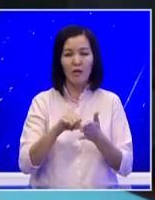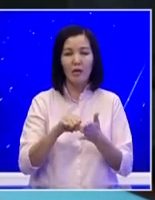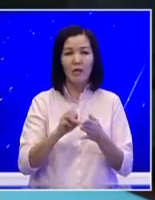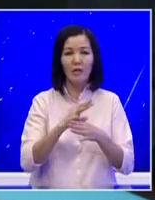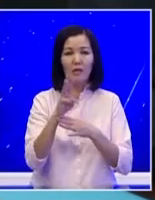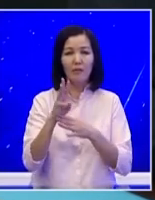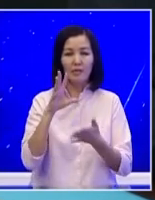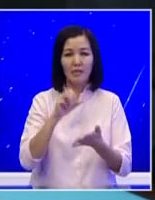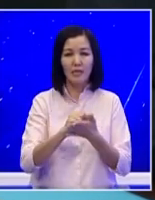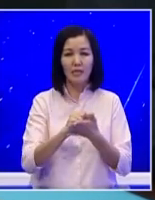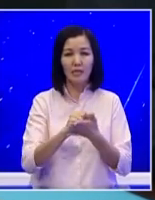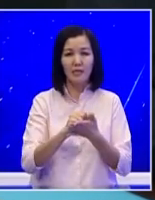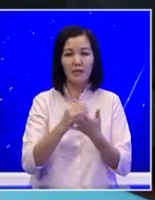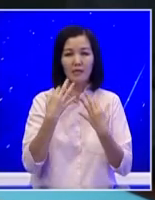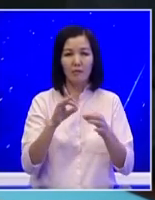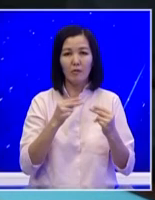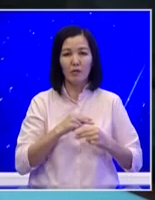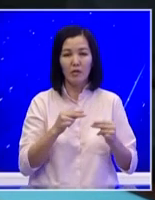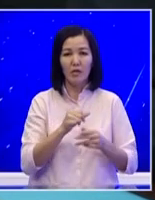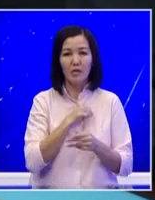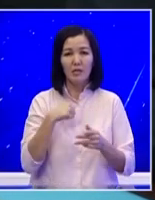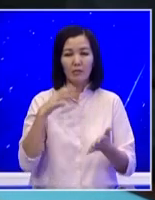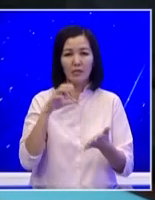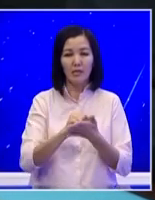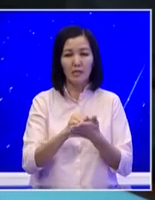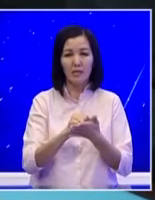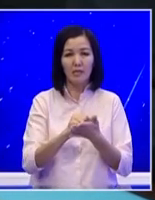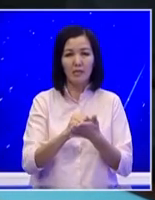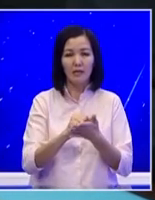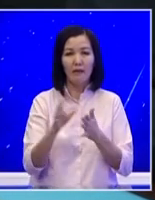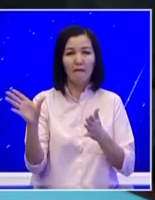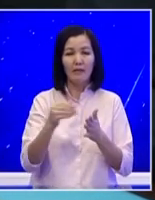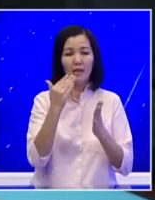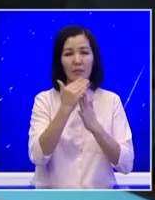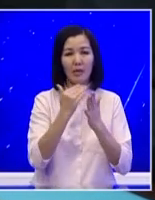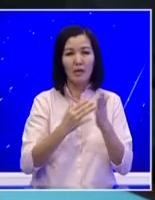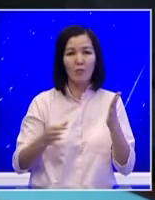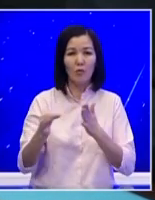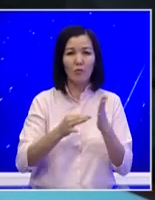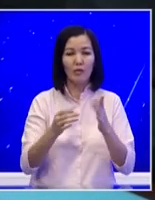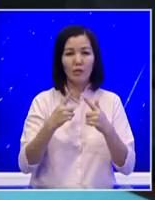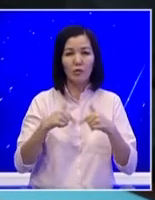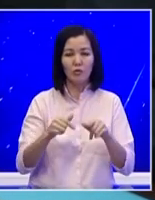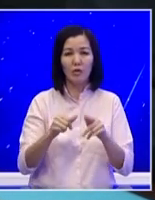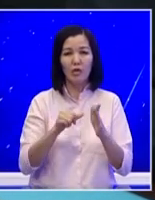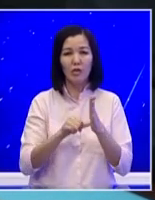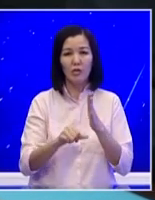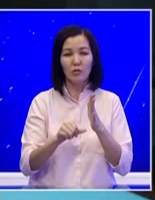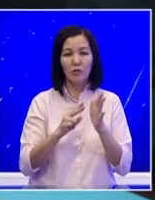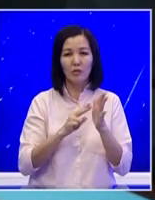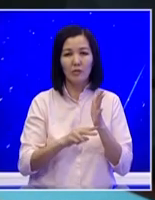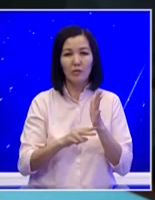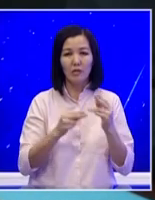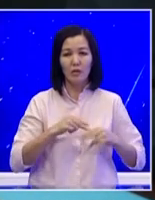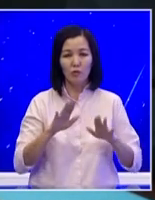обеспечения занятости высвобождаемых работников, самозанятых и безработного населения в рамках всех программ по области будет создано порядка 65 тысяч